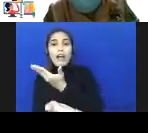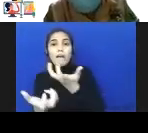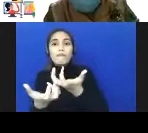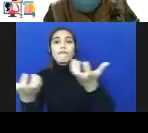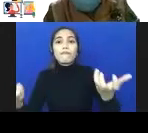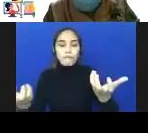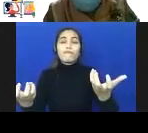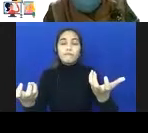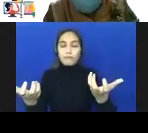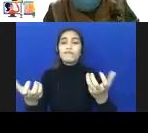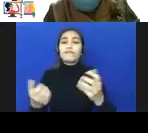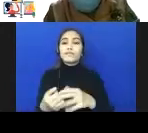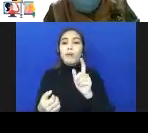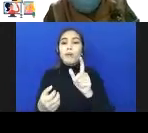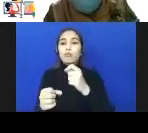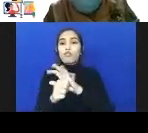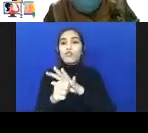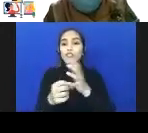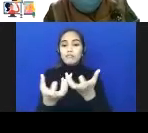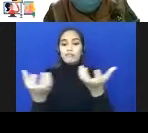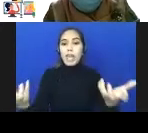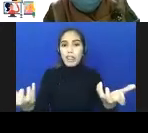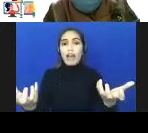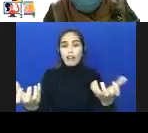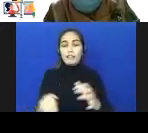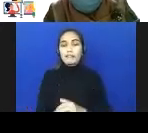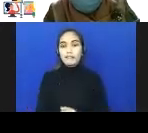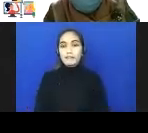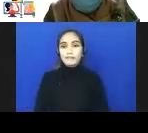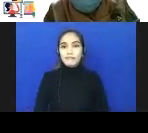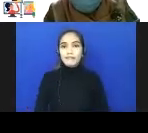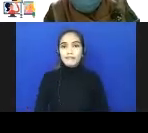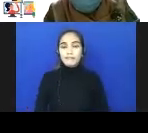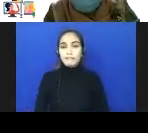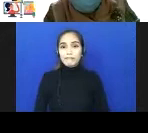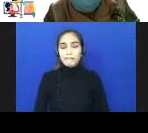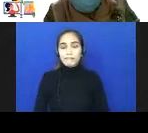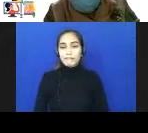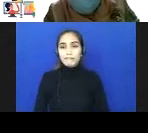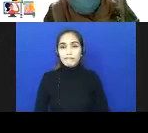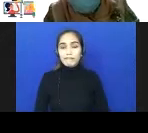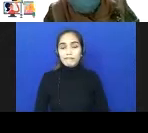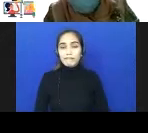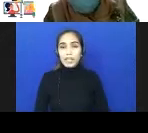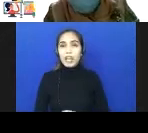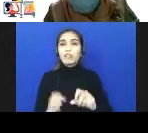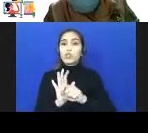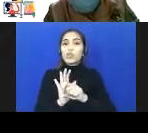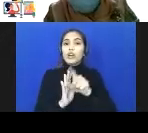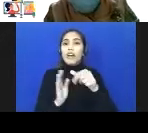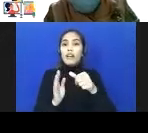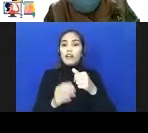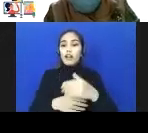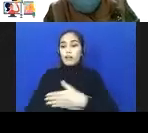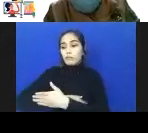masa pandemi dan dulu sebelum pandemi. Sebetulnya pelayanan balita pada masa pandemi ada beberapa yang